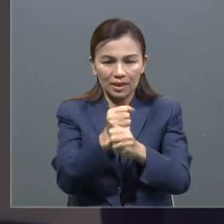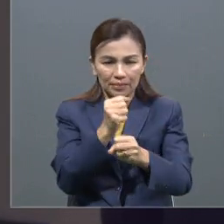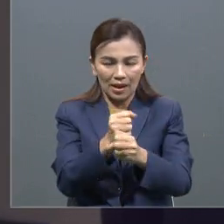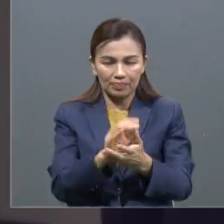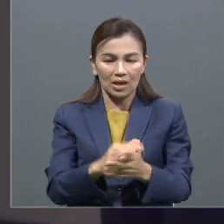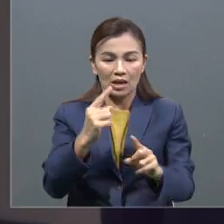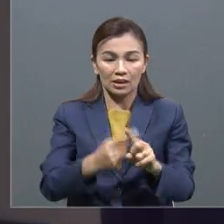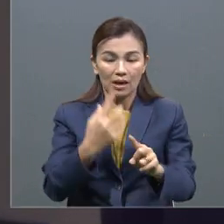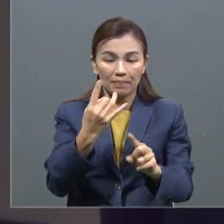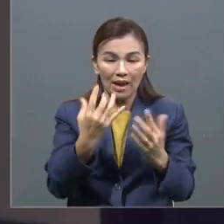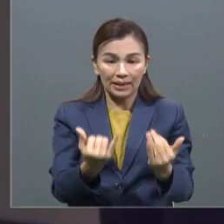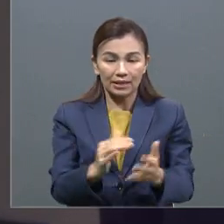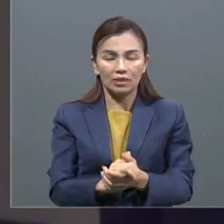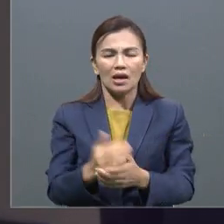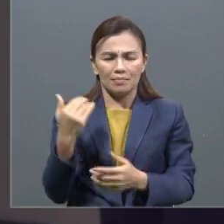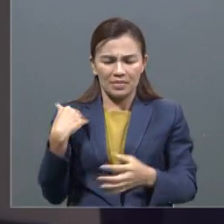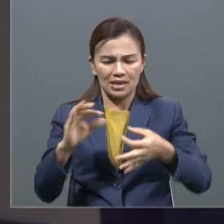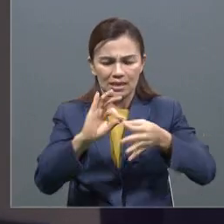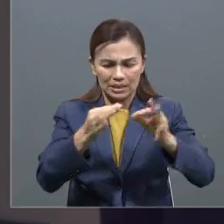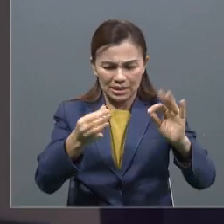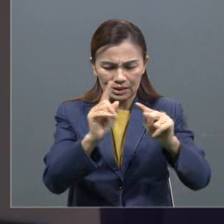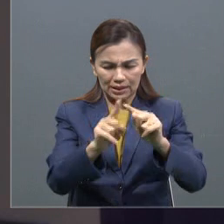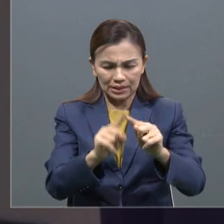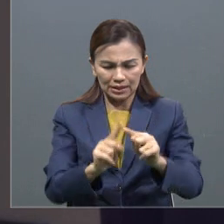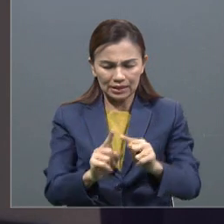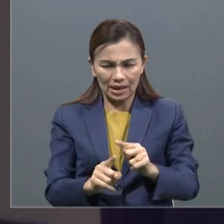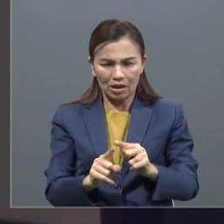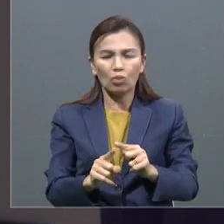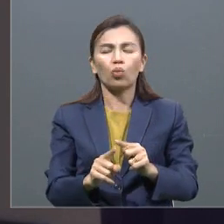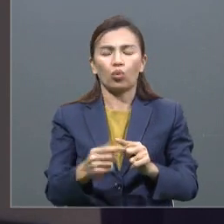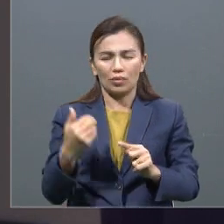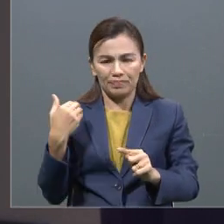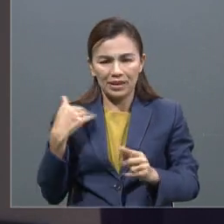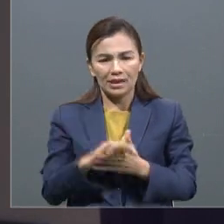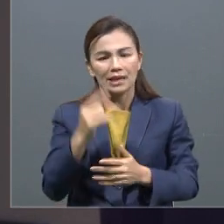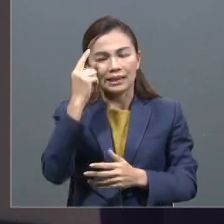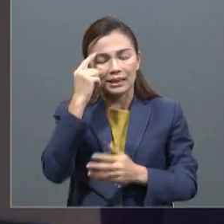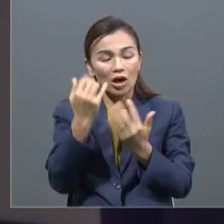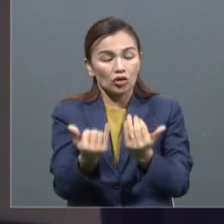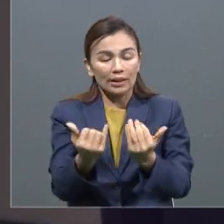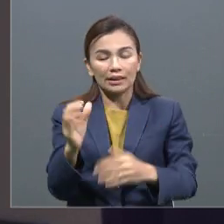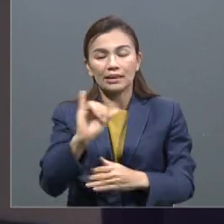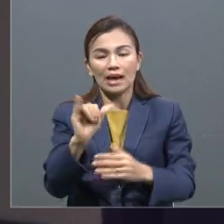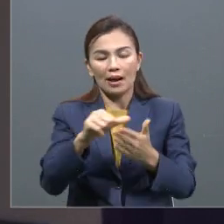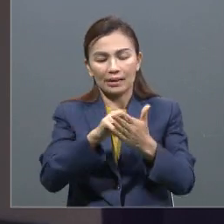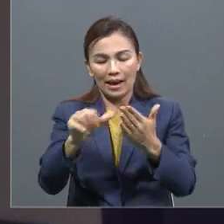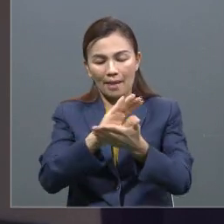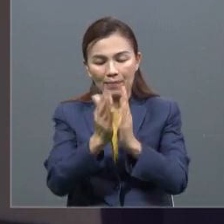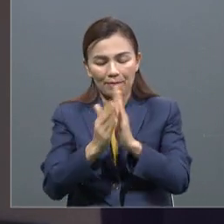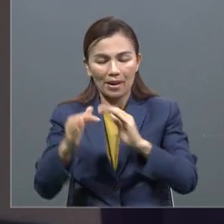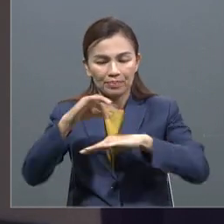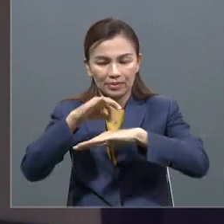ว่าก็เป็นเดือนที่จะมีเหตุการณ์สำคัญหลายเรื่องมันก็ยังไม่น่าจะมีอะไรเกิดขึ้นในช่วงนี้แล้วก็เห็น